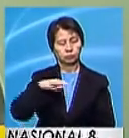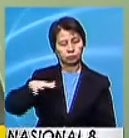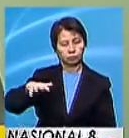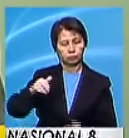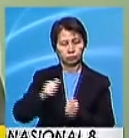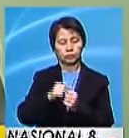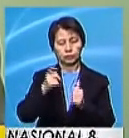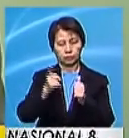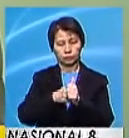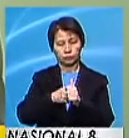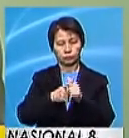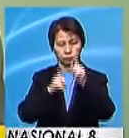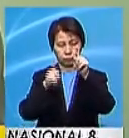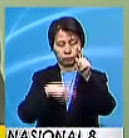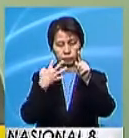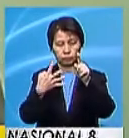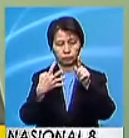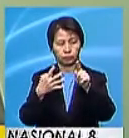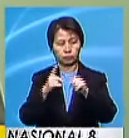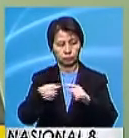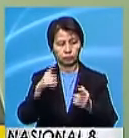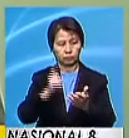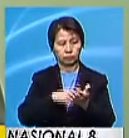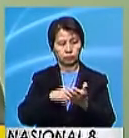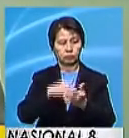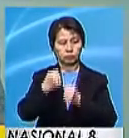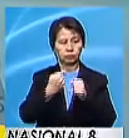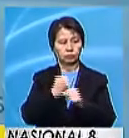quarter, but definitely sometime this year.